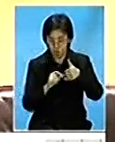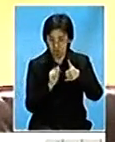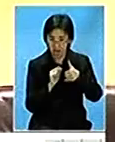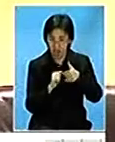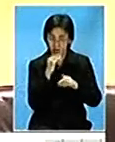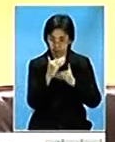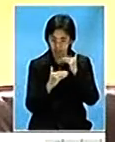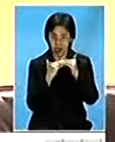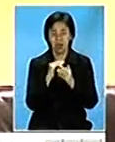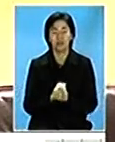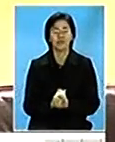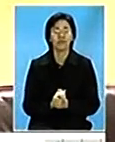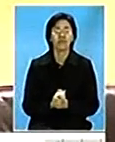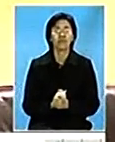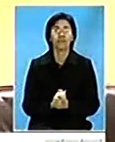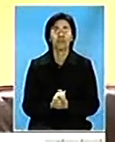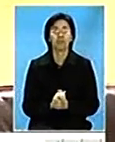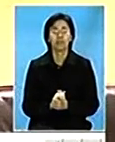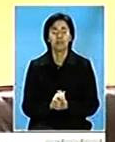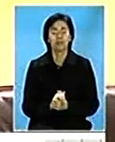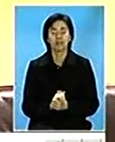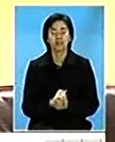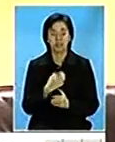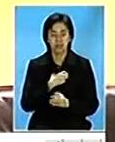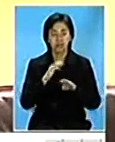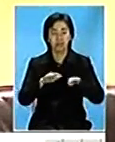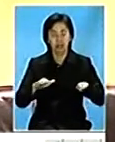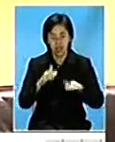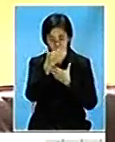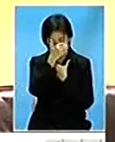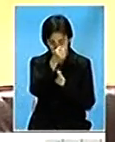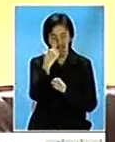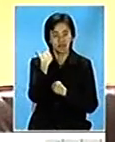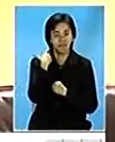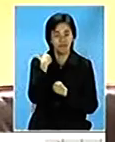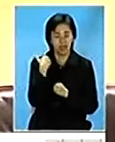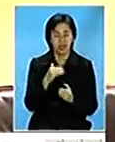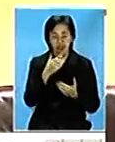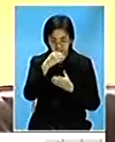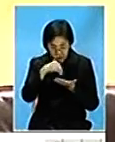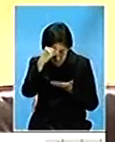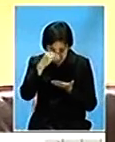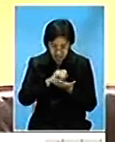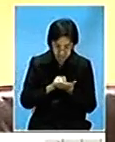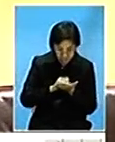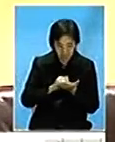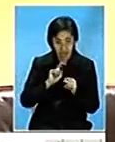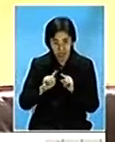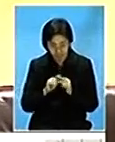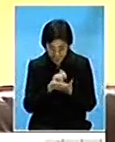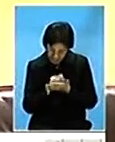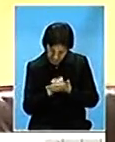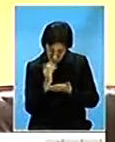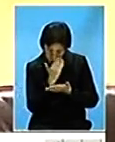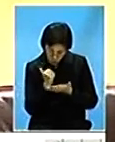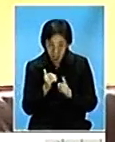าศัยการกระตุ้นนะครับให้เด็กเนี่ยมีความสนใจในการที่จะเขียนแล้วก็คัดลายมือแ